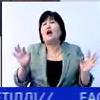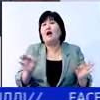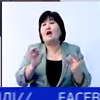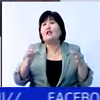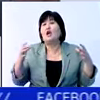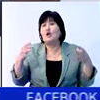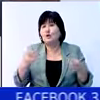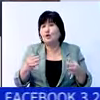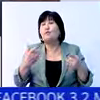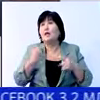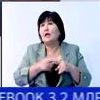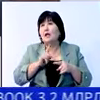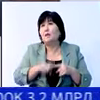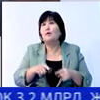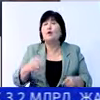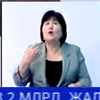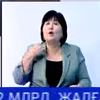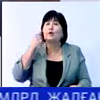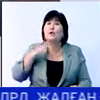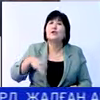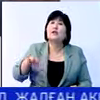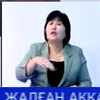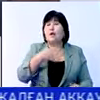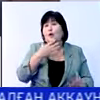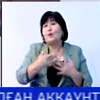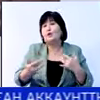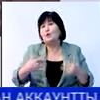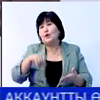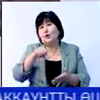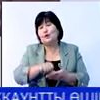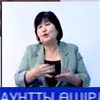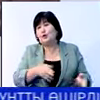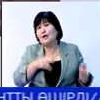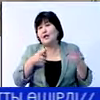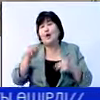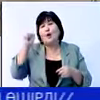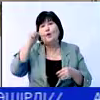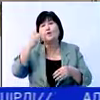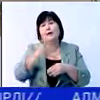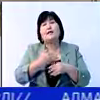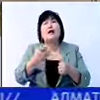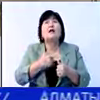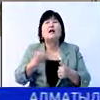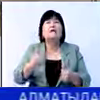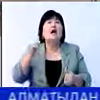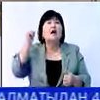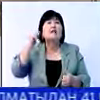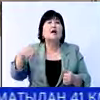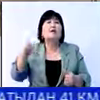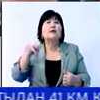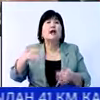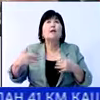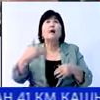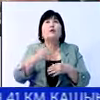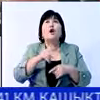Соны бүгін мына Қызылорда еліне өз өнерім көрсетем деп келдім, өзбек театрының атынан. Жалпы өзбек драма театры